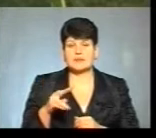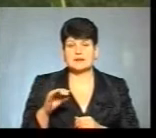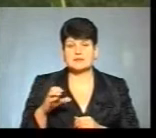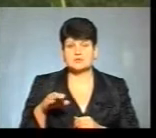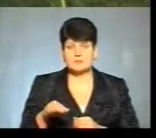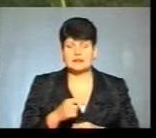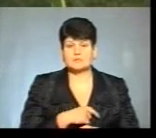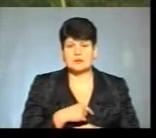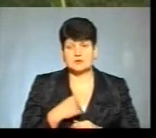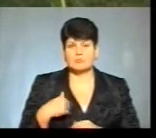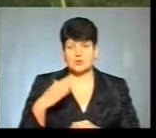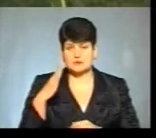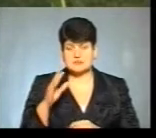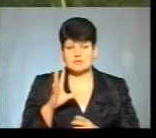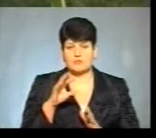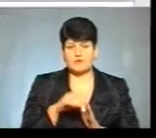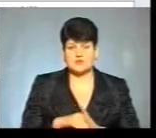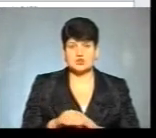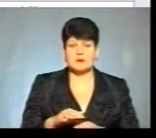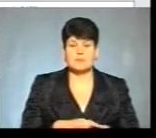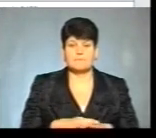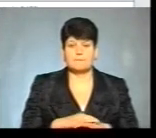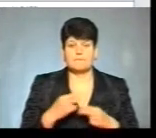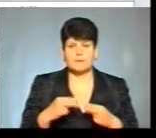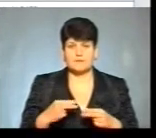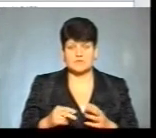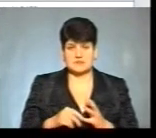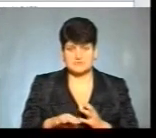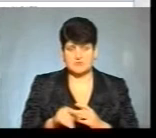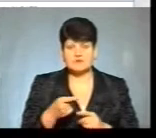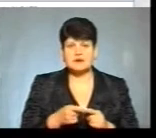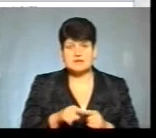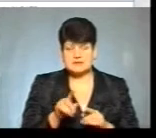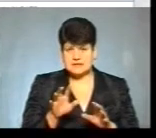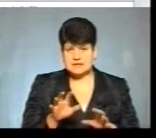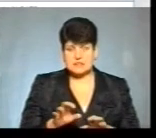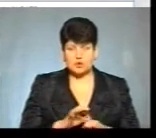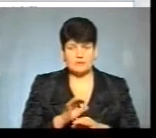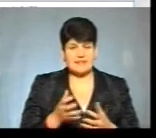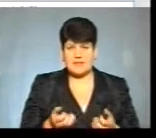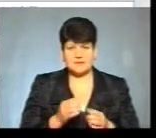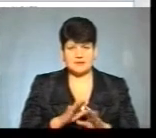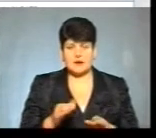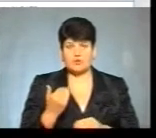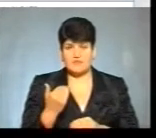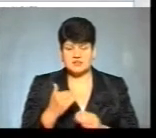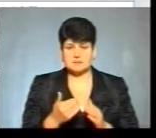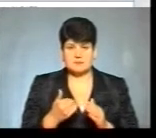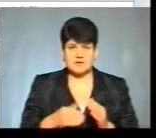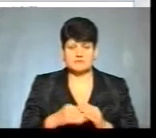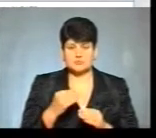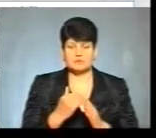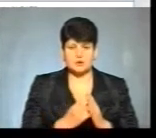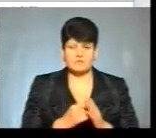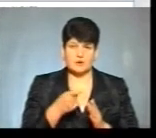депутати проголосували за запровадження ринку землі. Ви цей законопроект не підтримали, хоча у вашій передвиборчій програмі ви